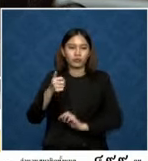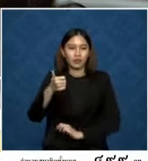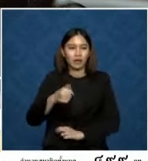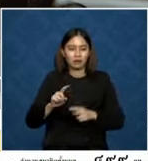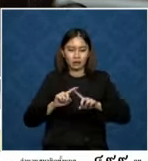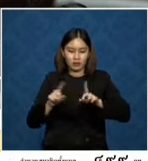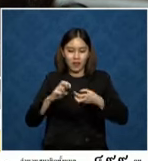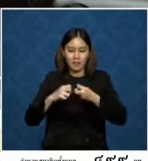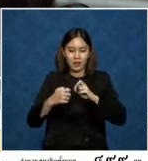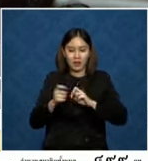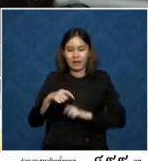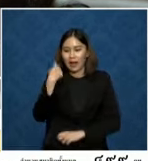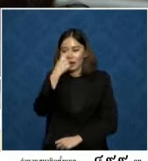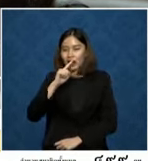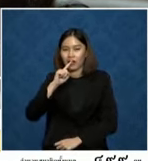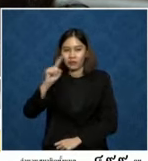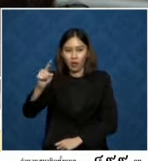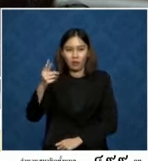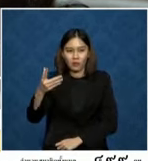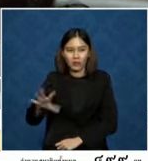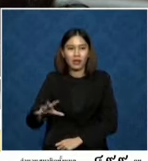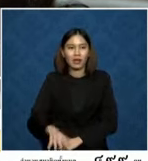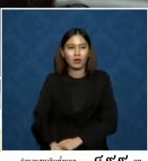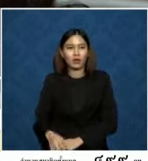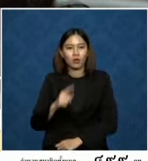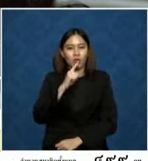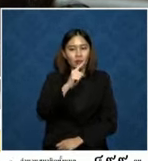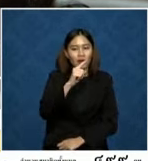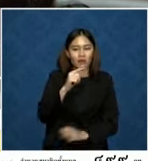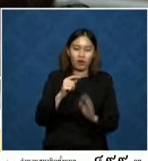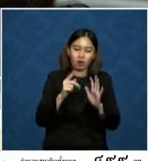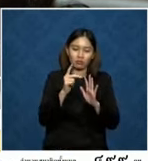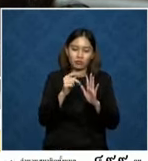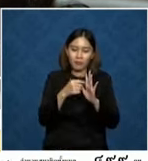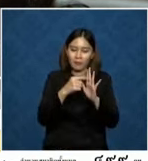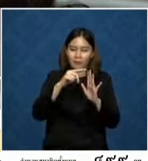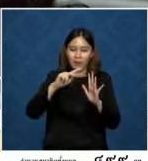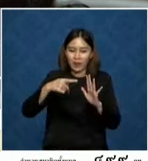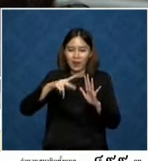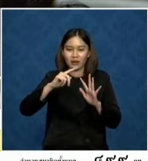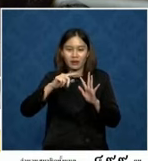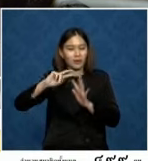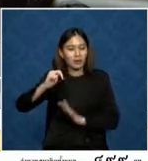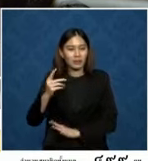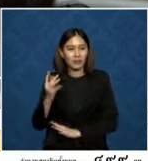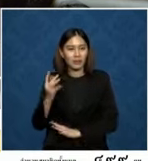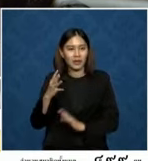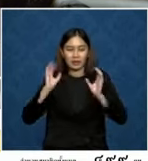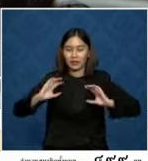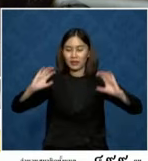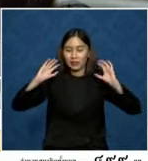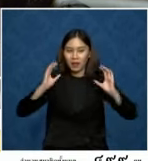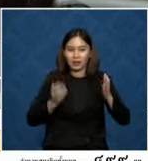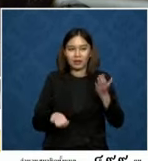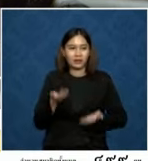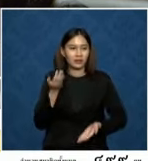ว่าปัญหาคือผู้ที่ฟ้องในคดีไปแล้วนะครับและไม่ได้ฟ้องคดีแพ่งไปในส่วนนี้เนี่ยรัฐบาล